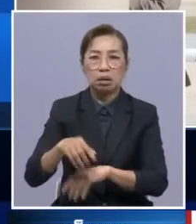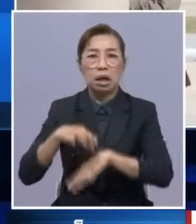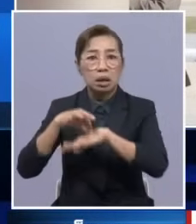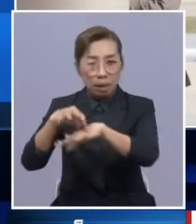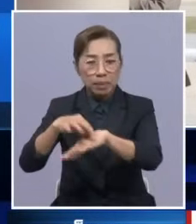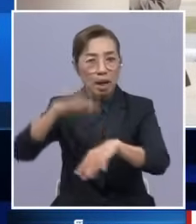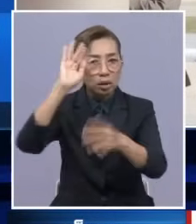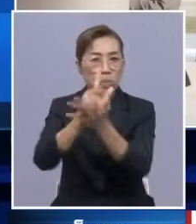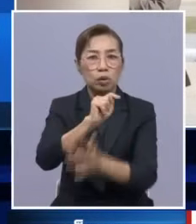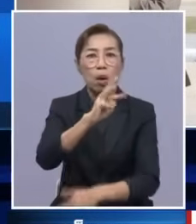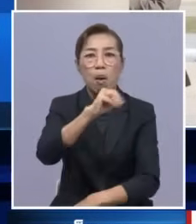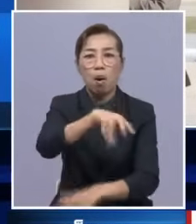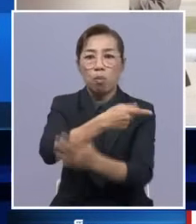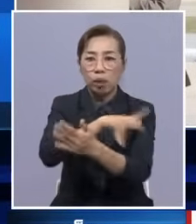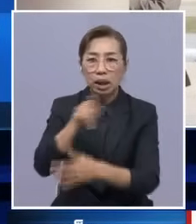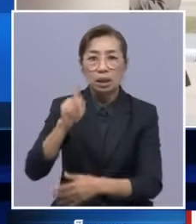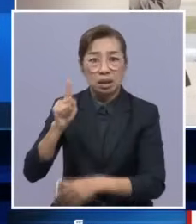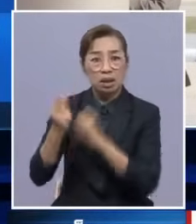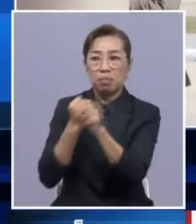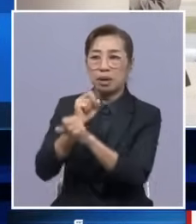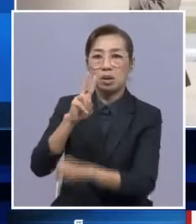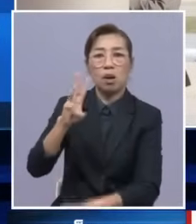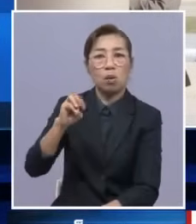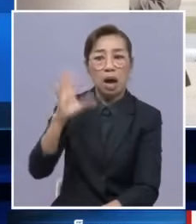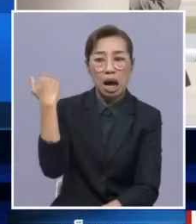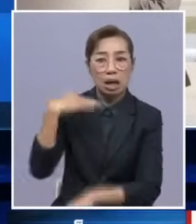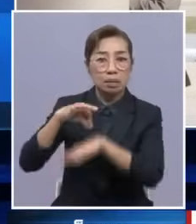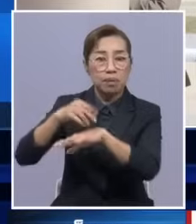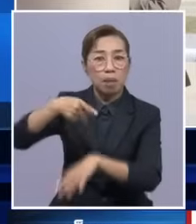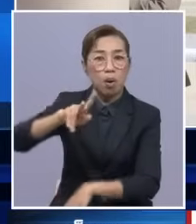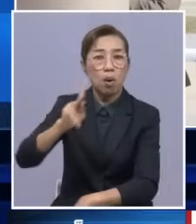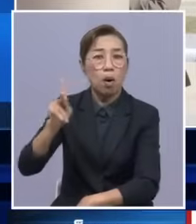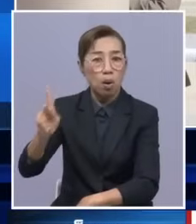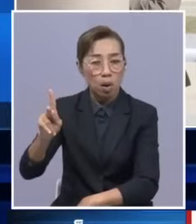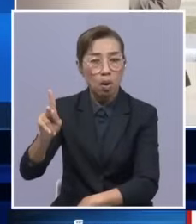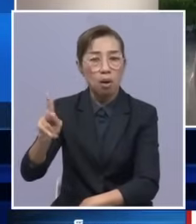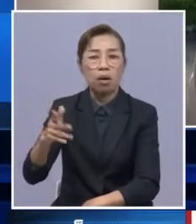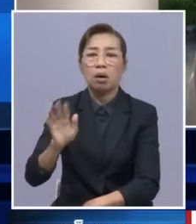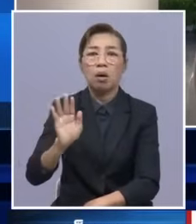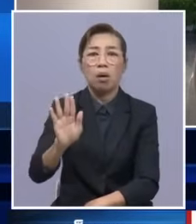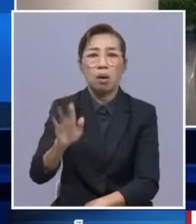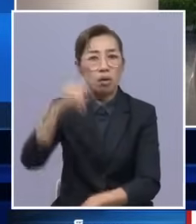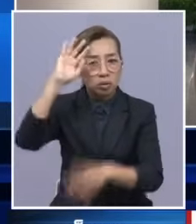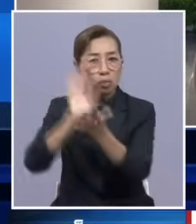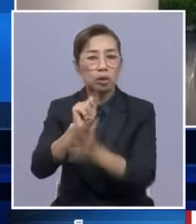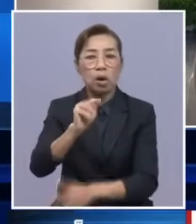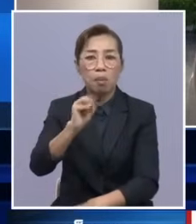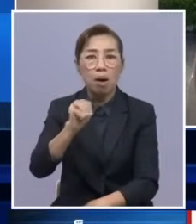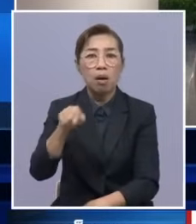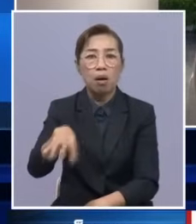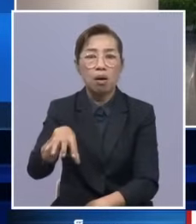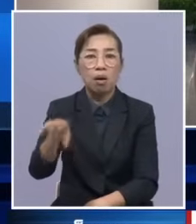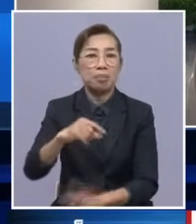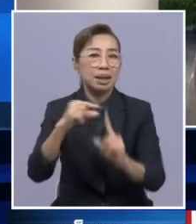จำปี2565ให้ดำรงตำแหน่งเป็นผู้กำกับฝอ.2ของตม.ตามคำสั่ง